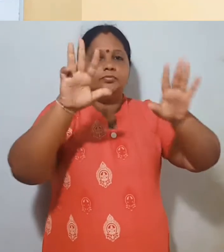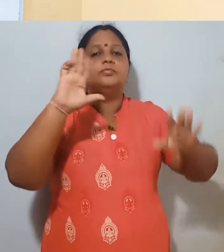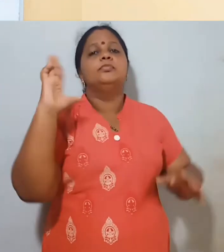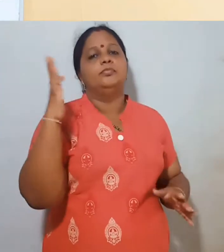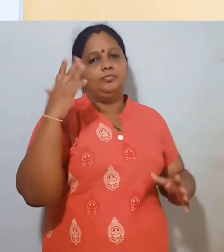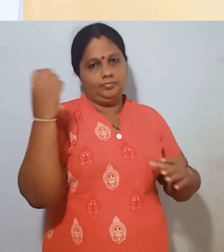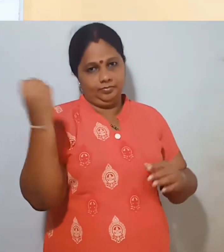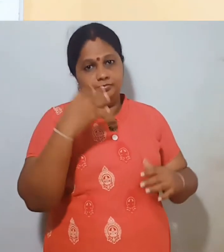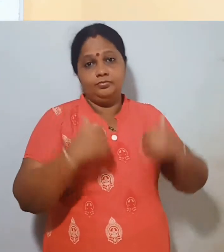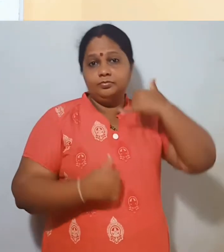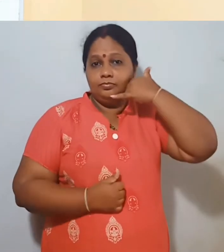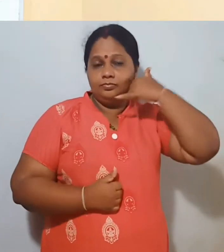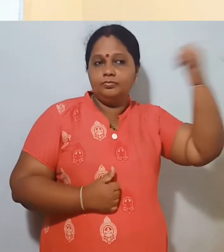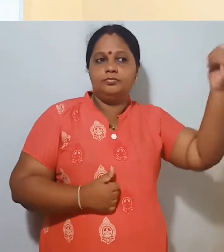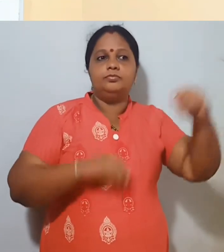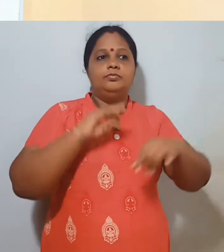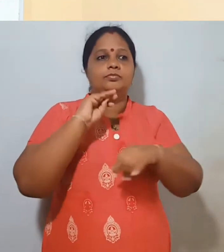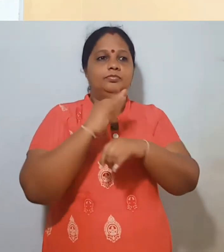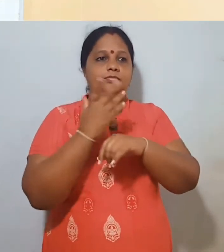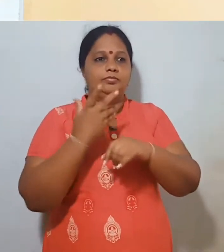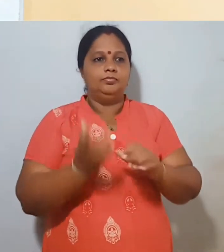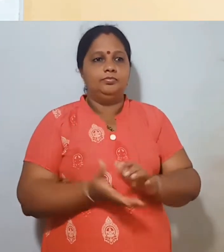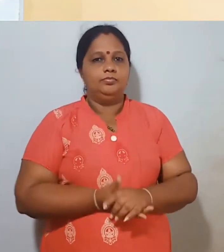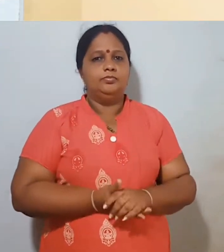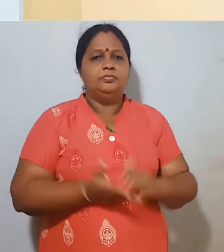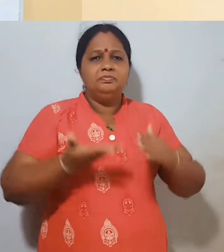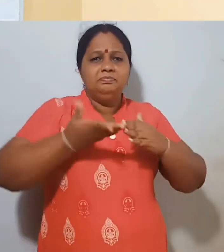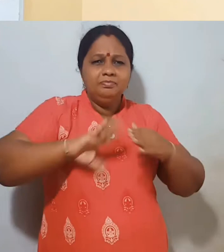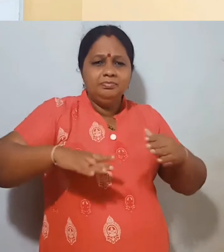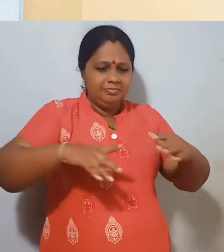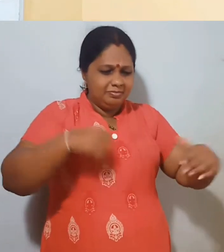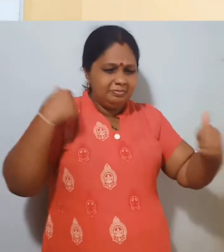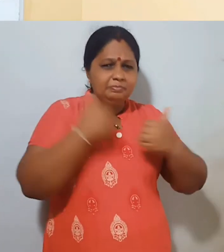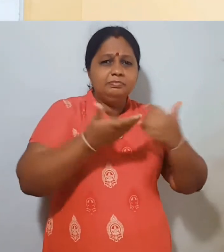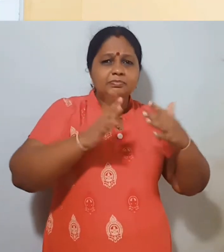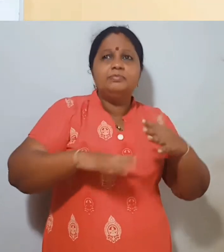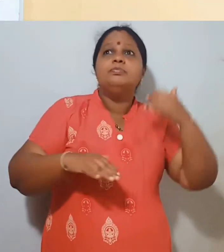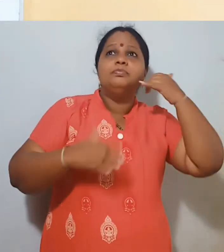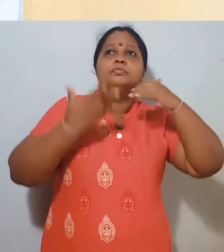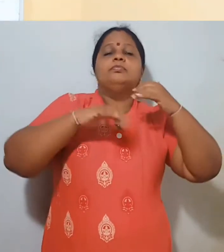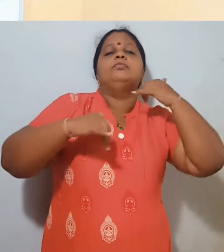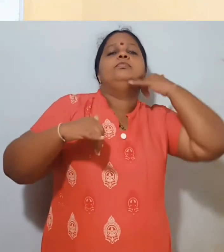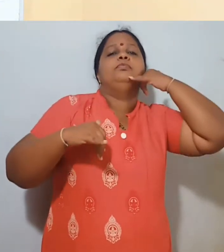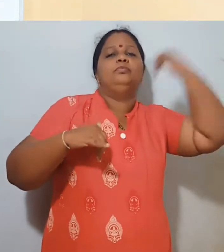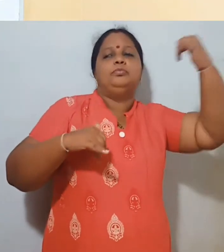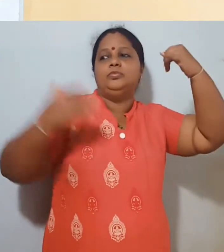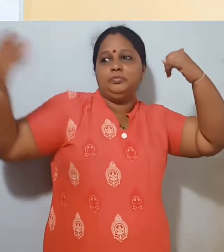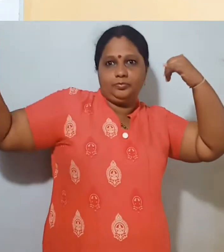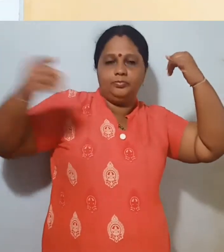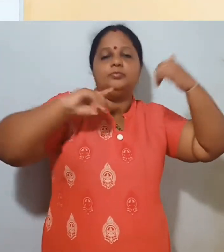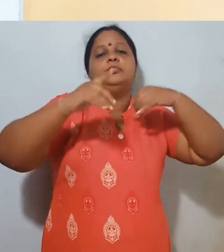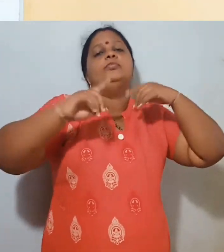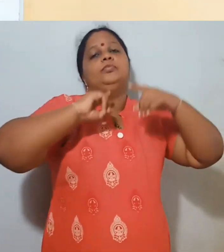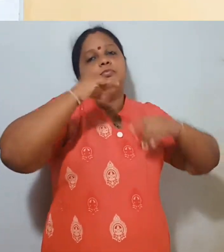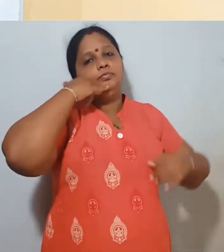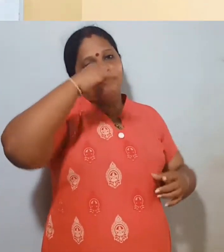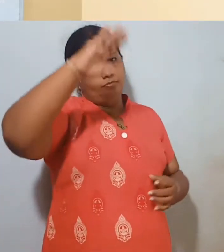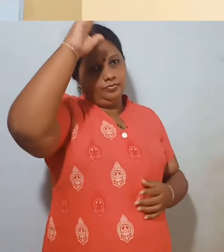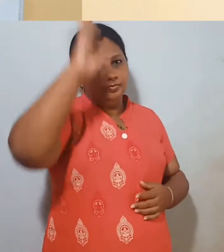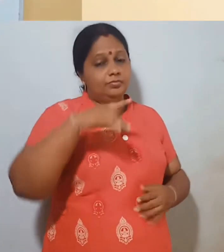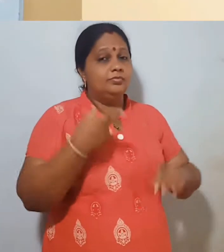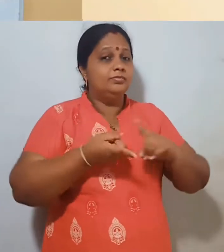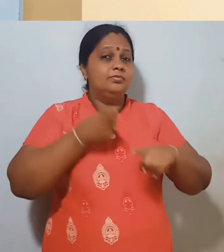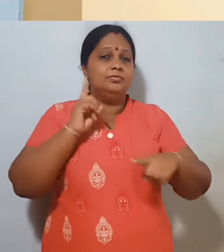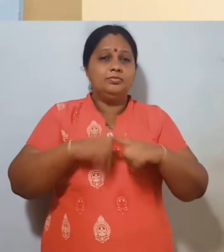இந்த ஆம்புலன்ஸுக்கு கால் பண்ணுங்க. ஓரளவுக்கு இடத்துல அடையாளத்தை சொல்லி இதுக்கு கால் பண்ணுங்க. மற்றது அவசரமான நிலைமைகள்ல கால்